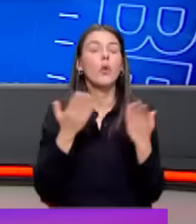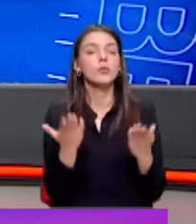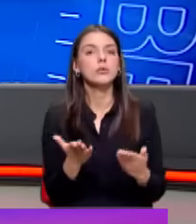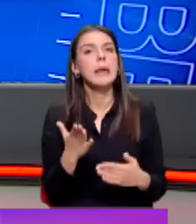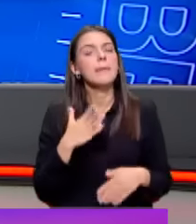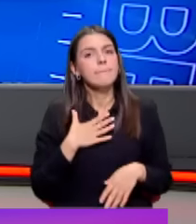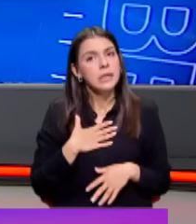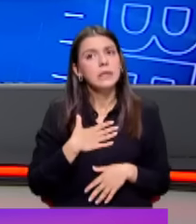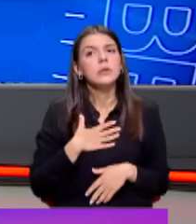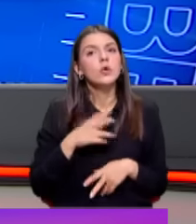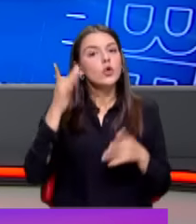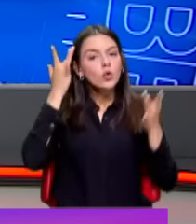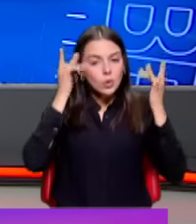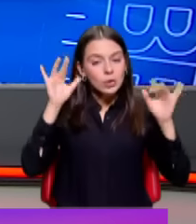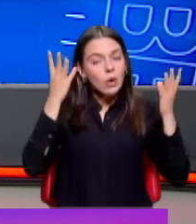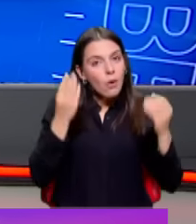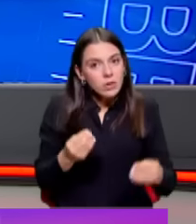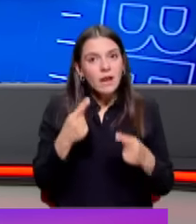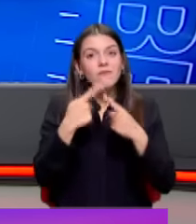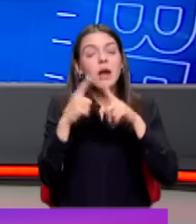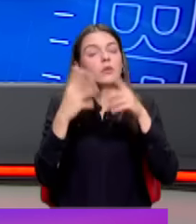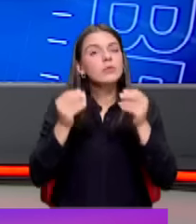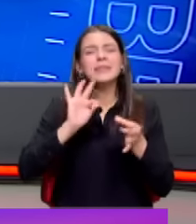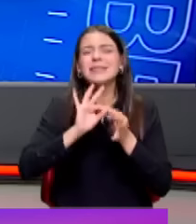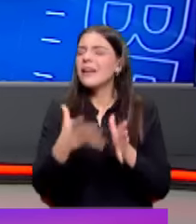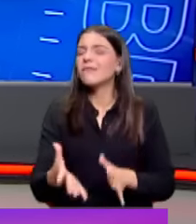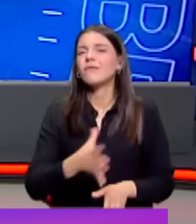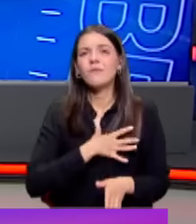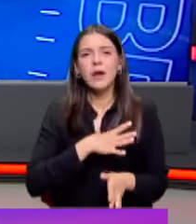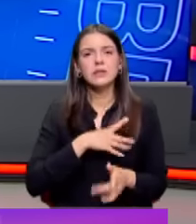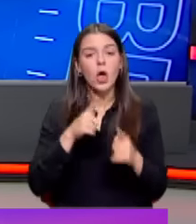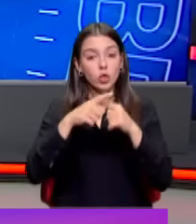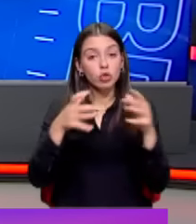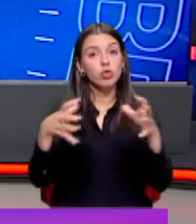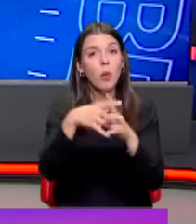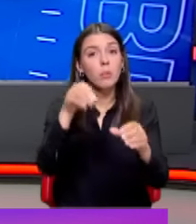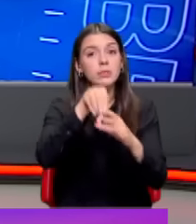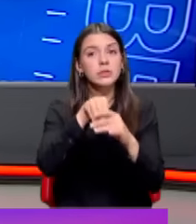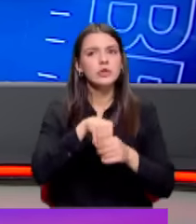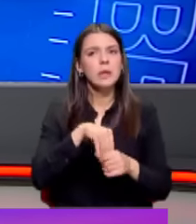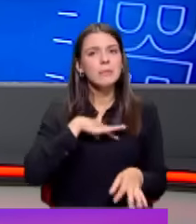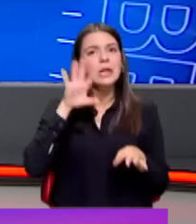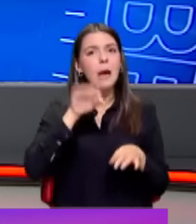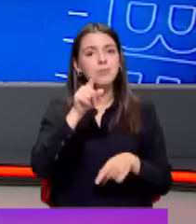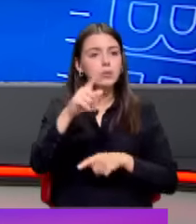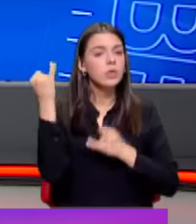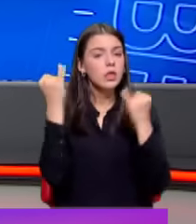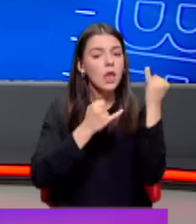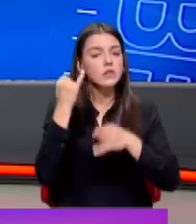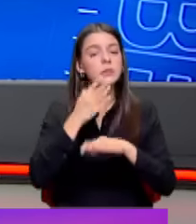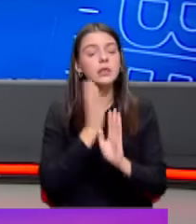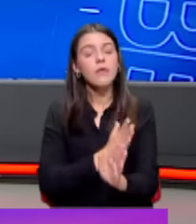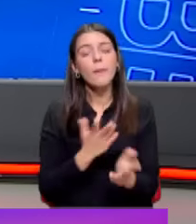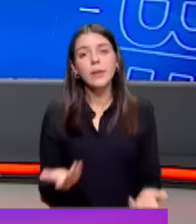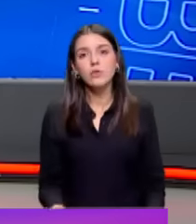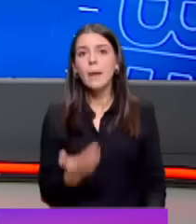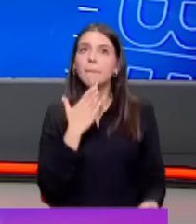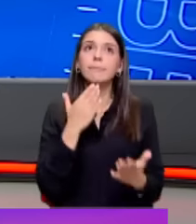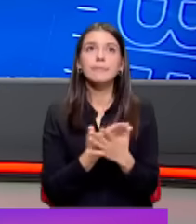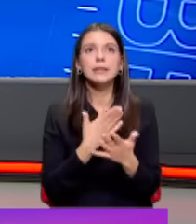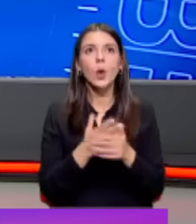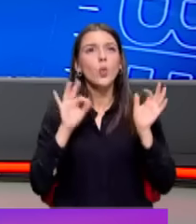biz kültürel olarak farklı olduğumuz ne varsa toplum içerisinde hep bunları tartışmaya devam ediyoruz. Ya da